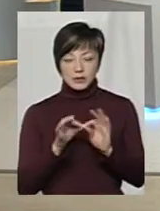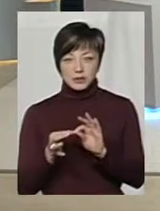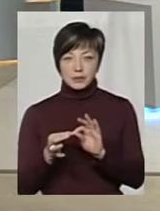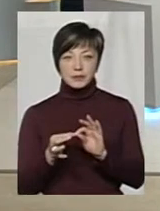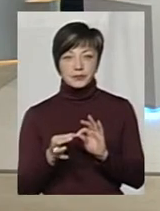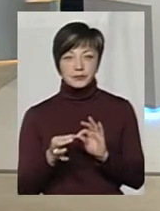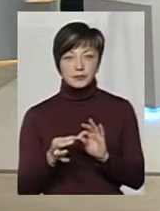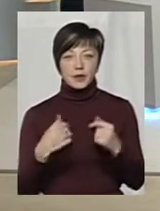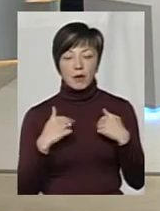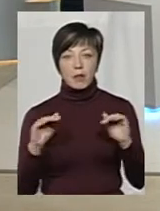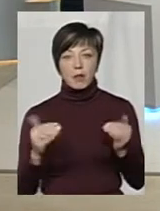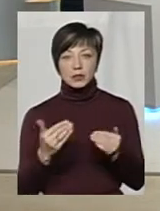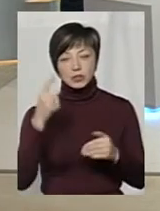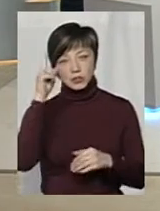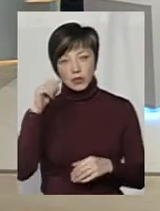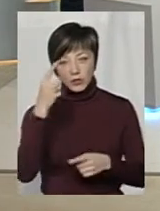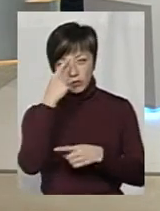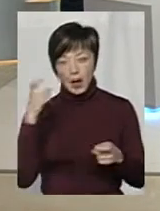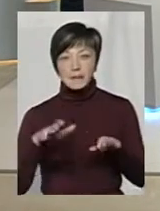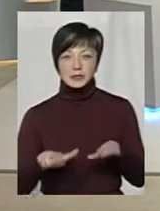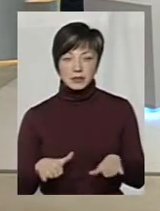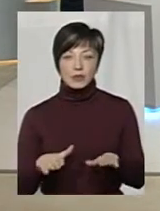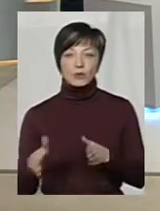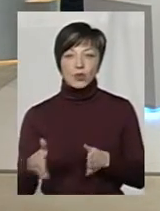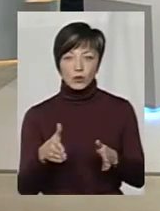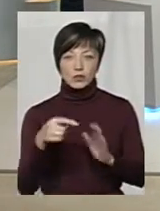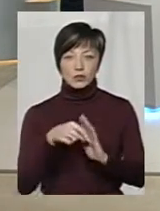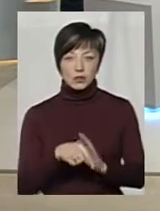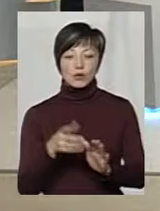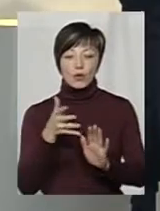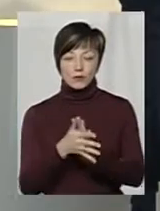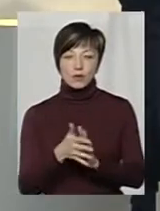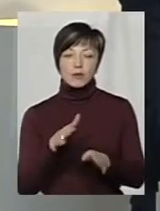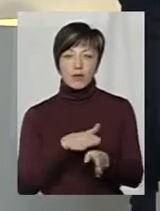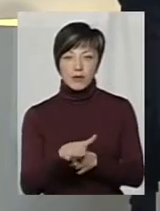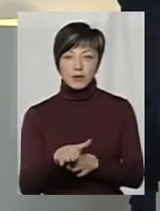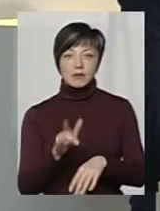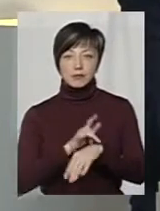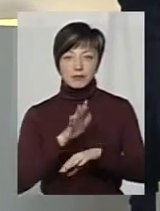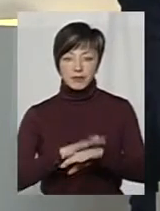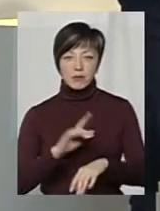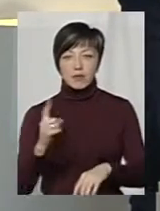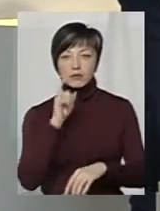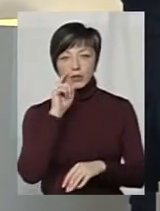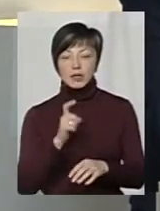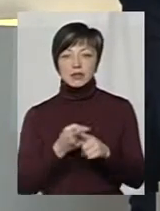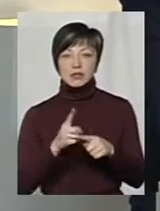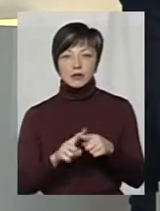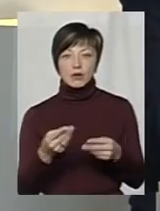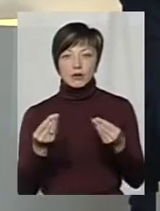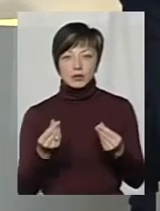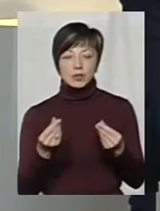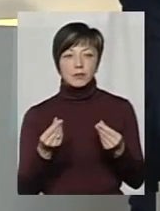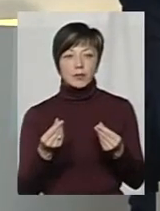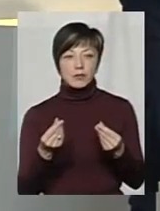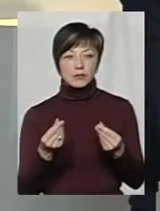мені складніше, я менше там володію, а дороги місцевого значення в повній мірі освоюються. Ми чи не перші в Україні, де ці кошти, в мене скільки